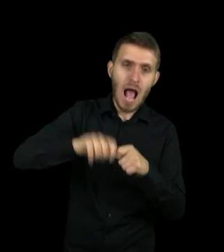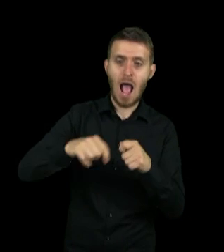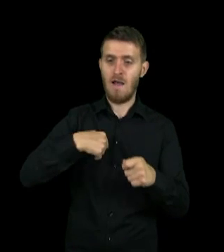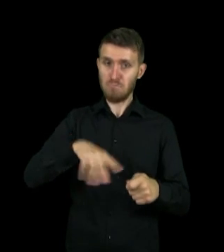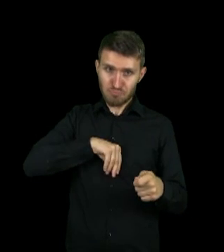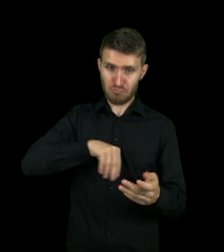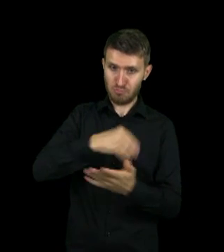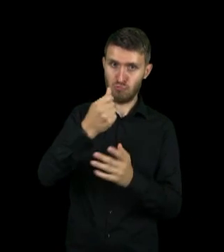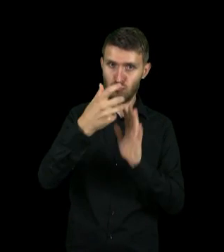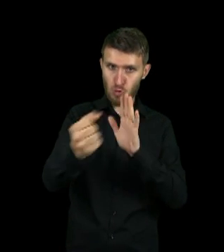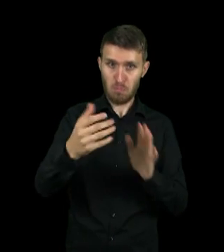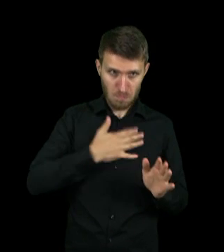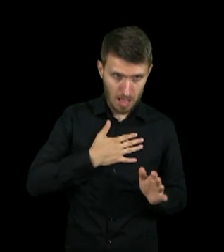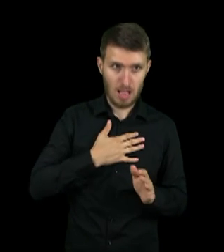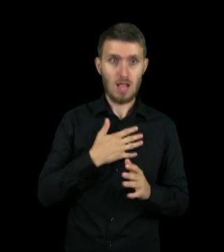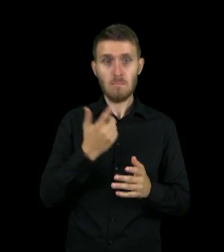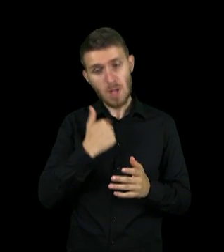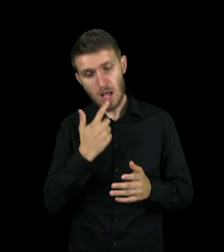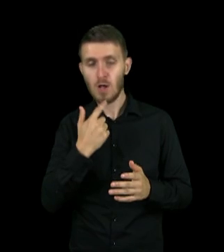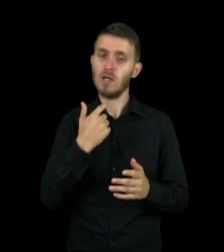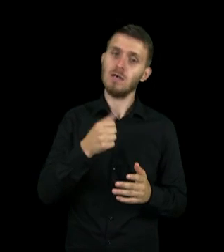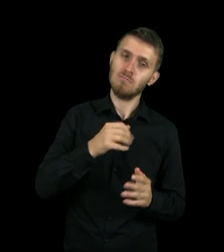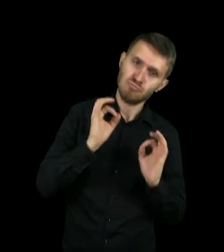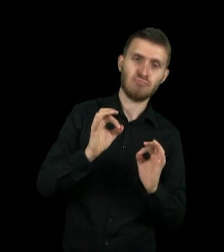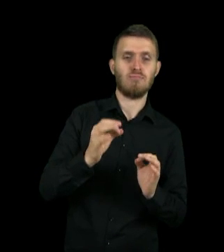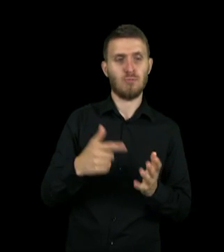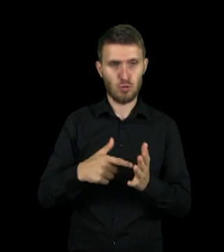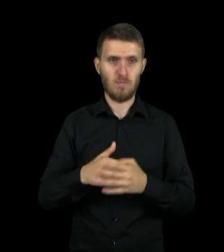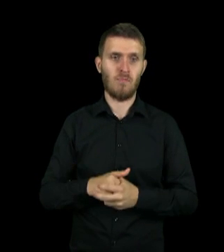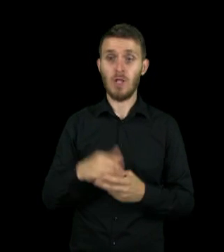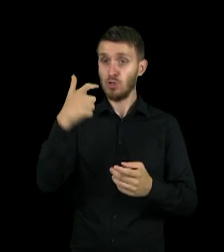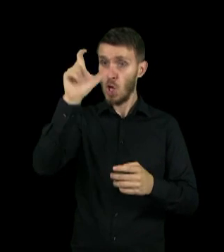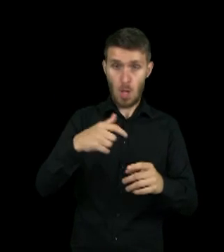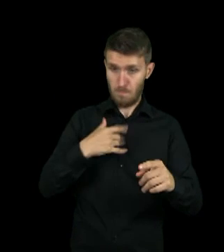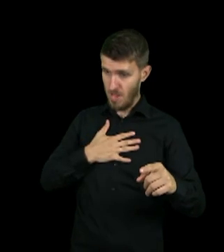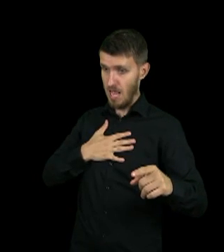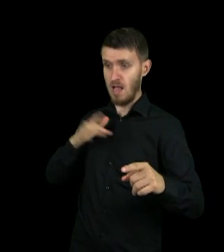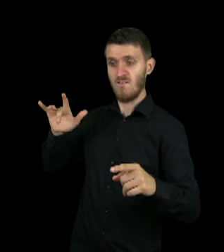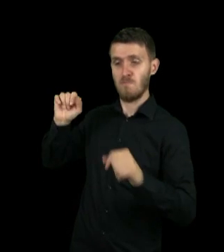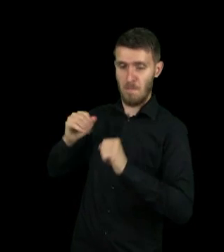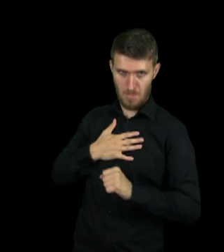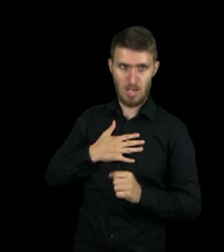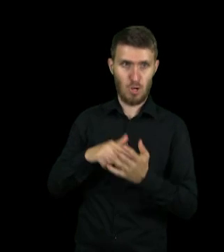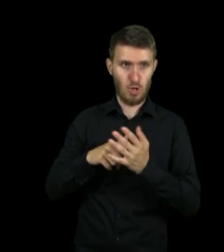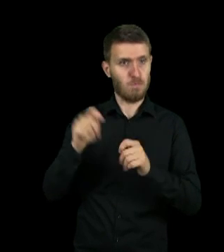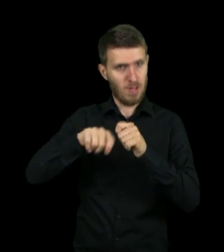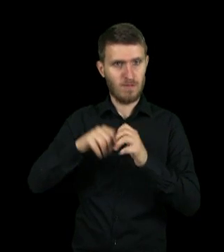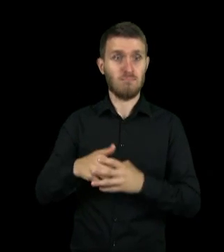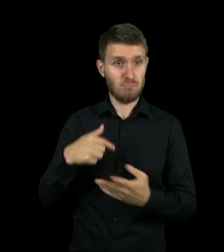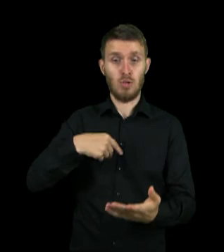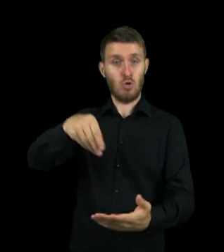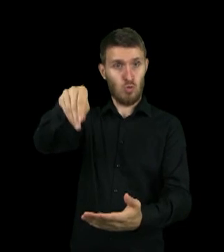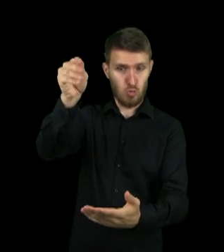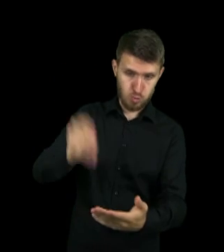izacja autoryzacja chodzi o sprawdzenie czy jestem wypłacalny czy za środki z tej karty mogę kupić produkty